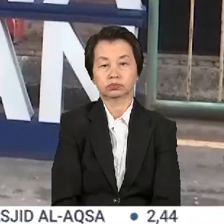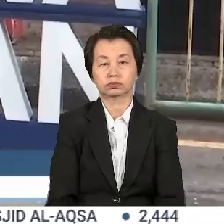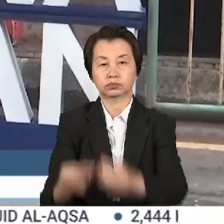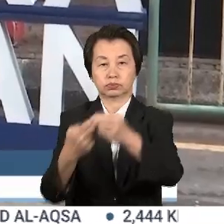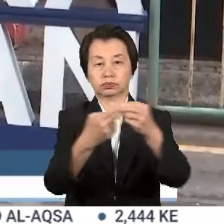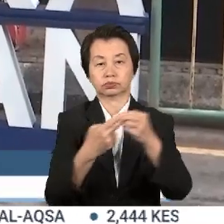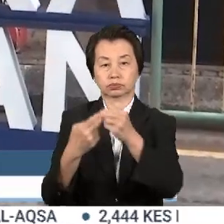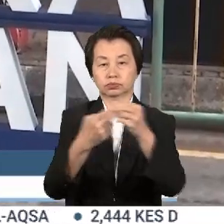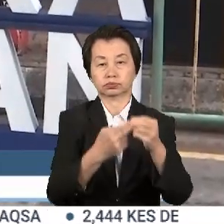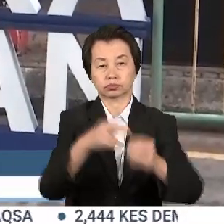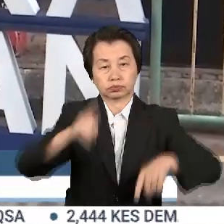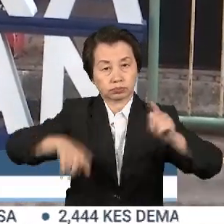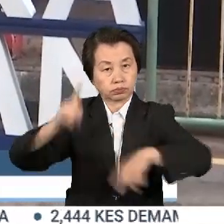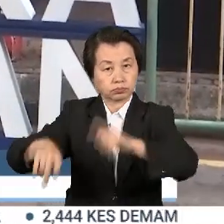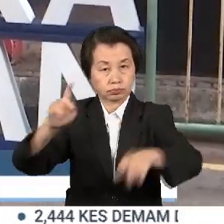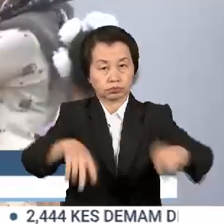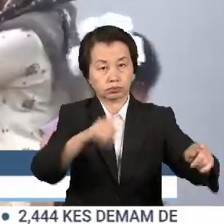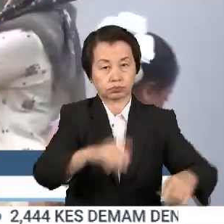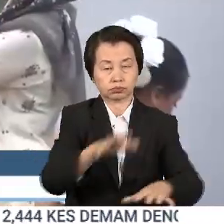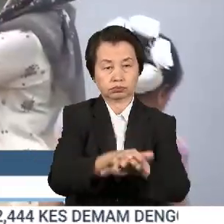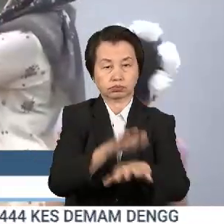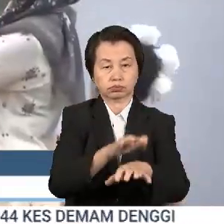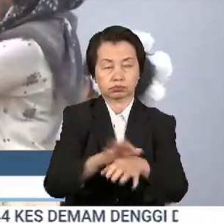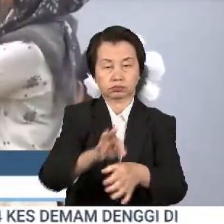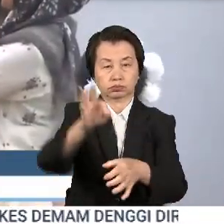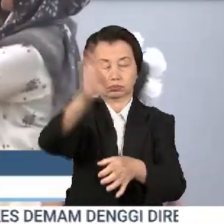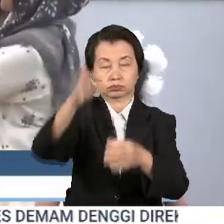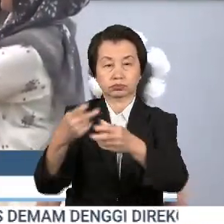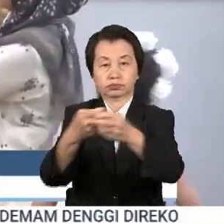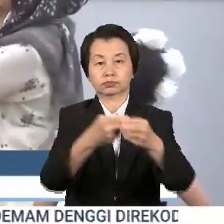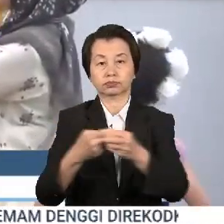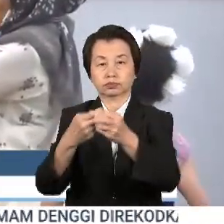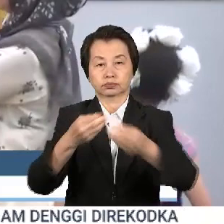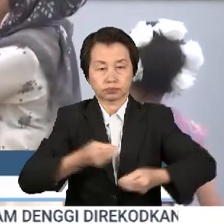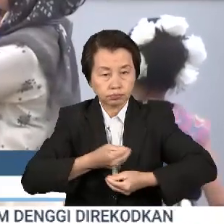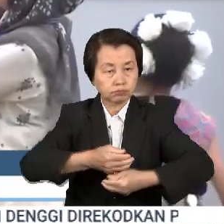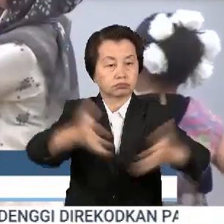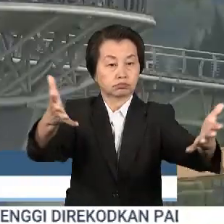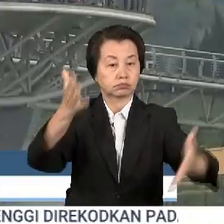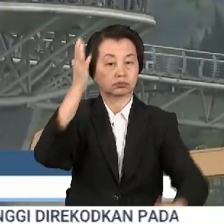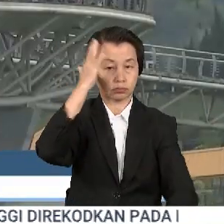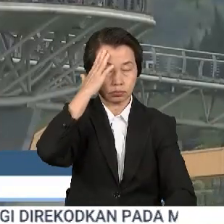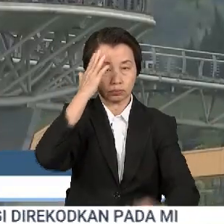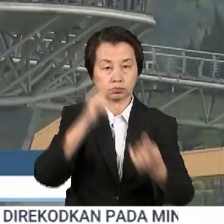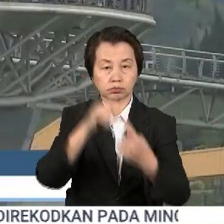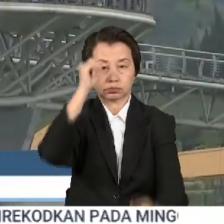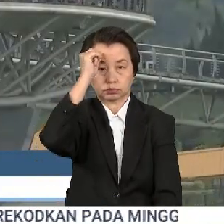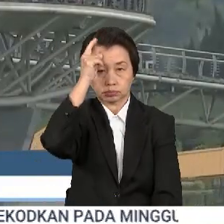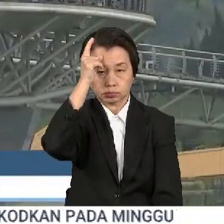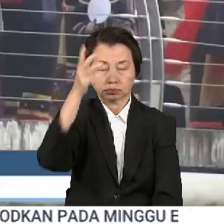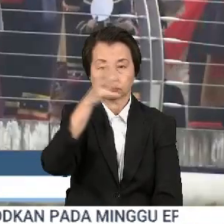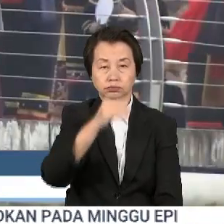Perpaduan dalam kepelbagaian. Menyemarakkan semangat perpaduan, menyebarkan pengetahuan, kefahaman